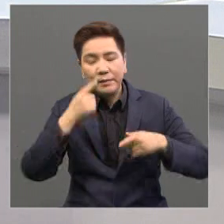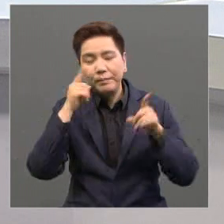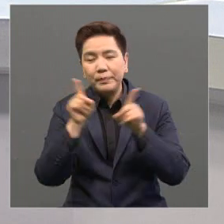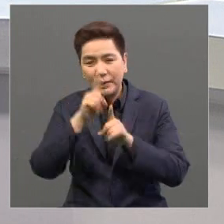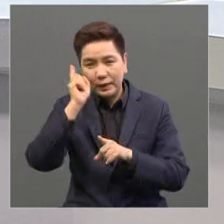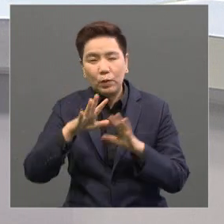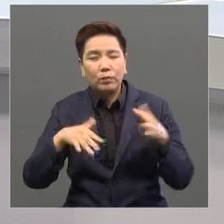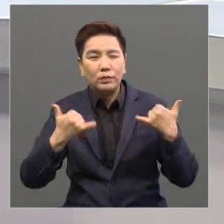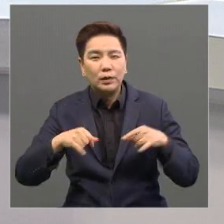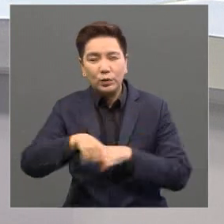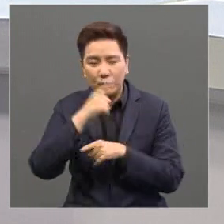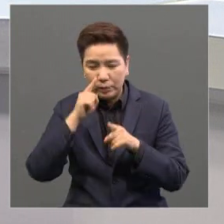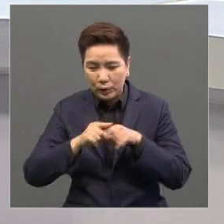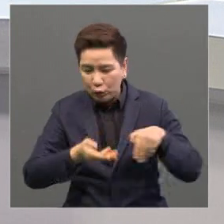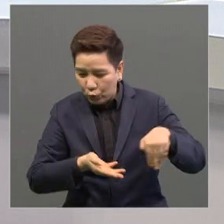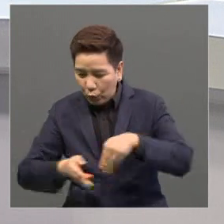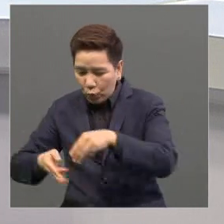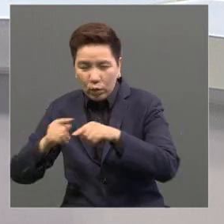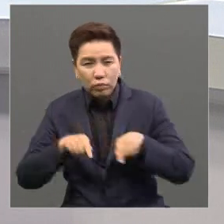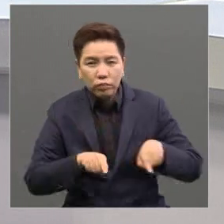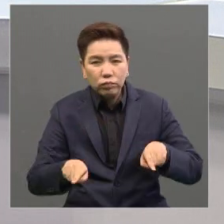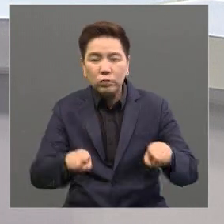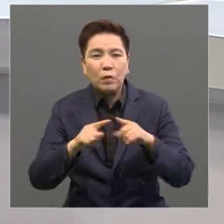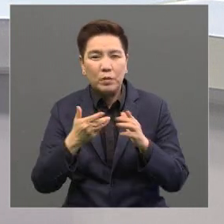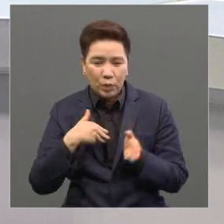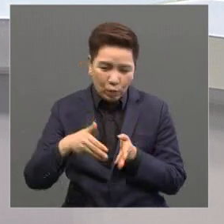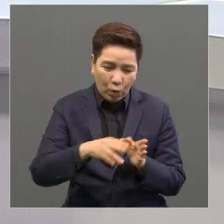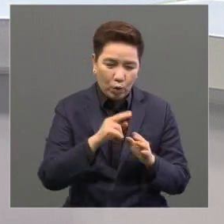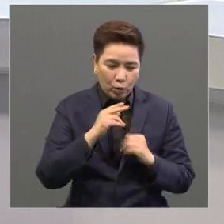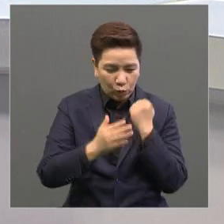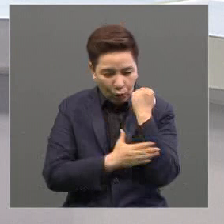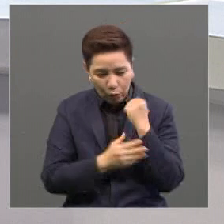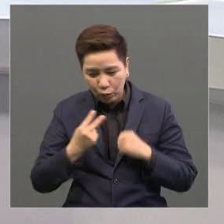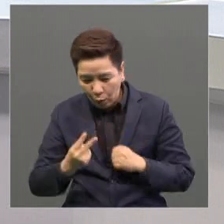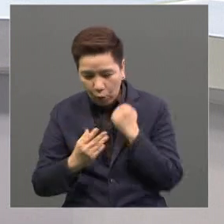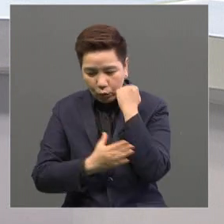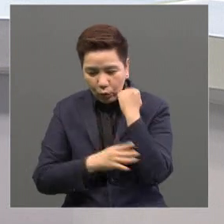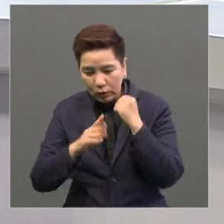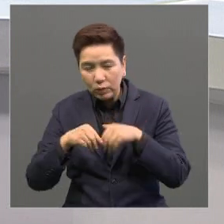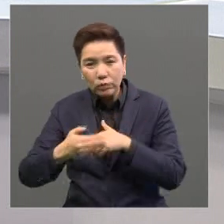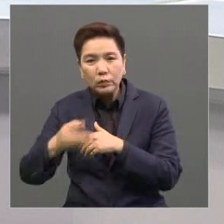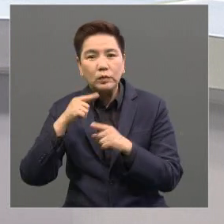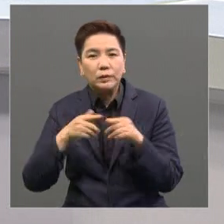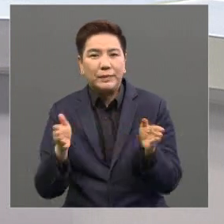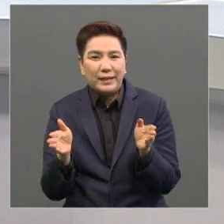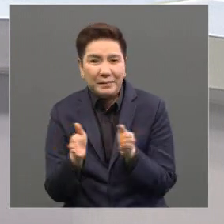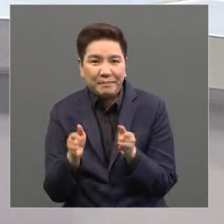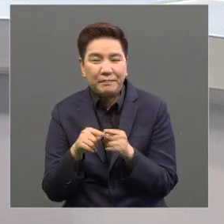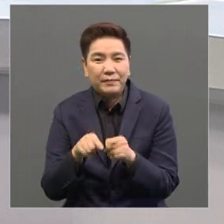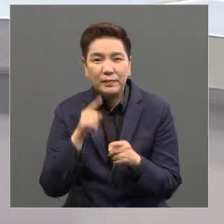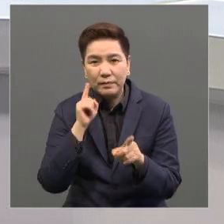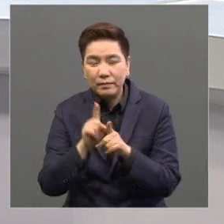ว่าคนไปเล่นตามตามตรอกซอกซอยในสีลมมันจะมีซอย 2ซอย 4อะไรต่างๆแต่พอซอยเหมือนกันเนี่ย